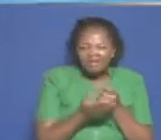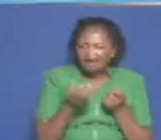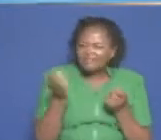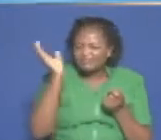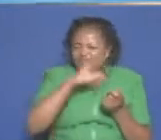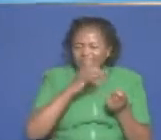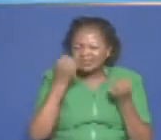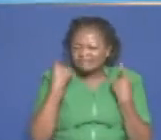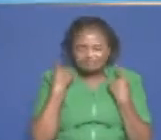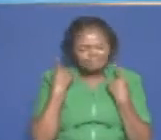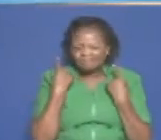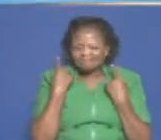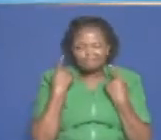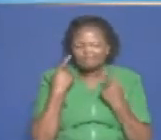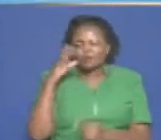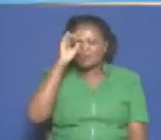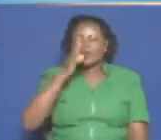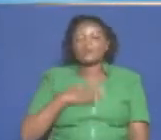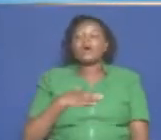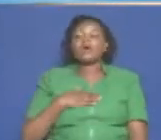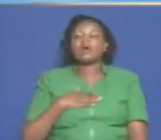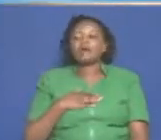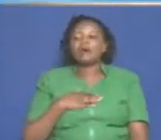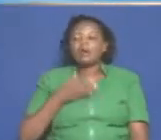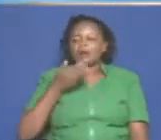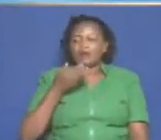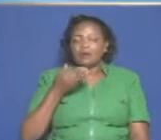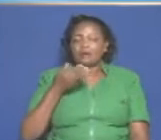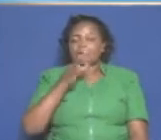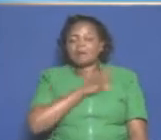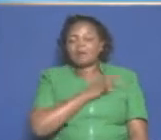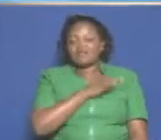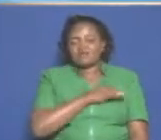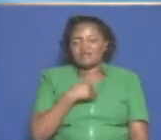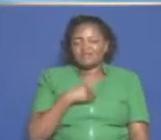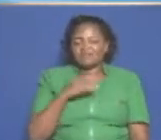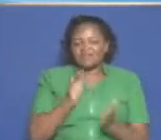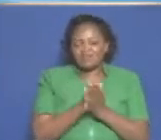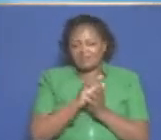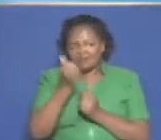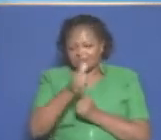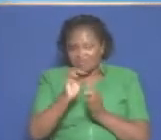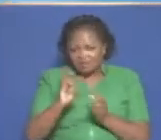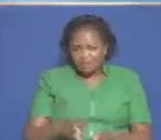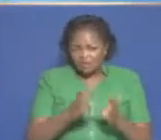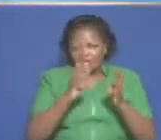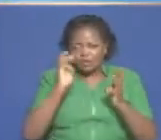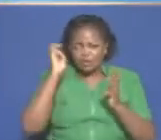kwa sababu moja ama nyingine. Kwa maoni yangu unaleta manufaa, na kwa njia nyingine pia